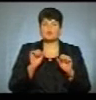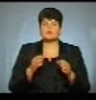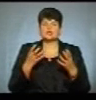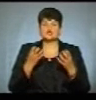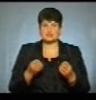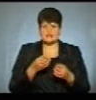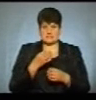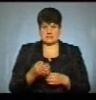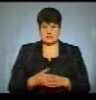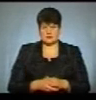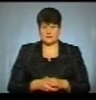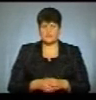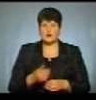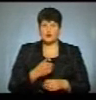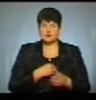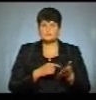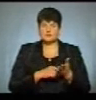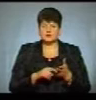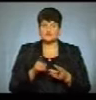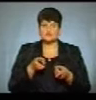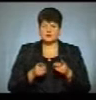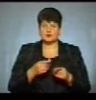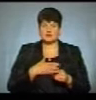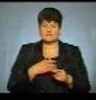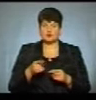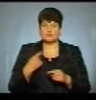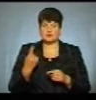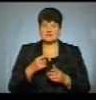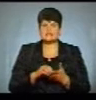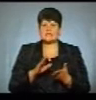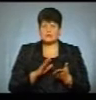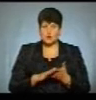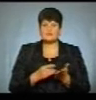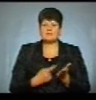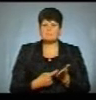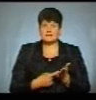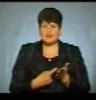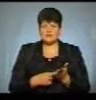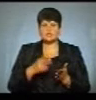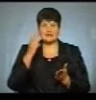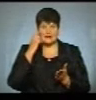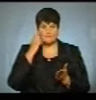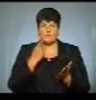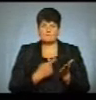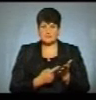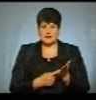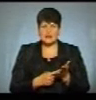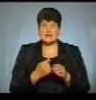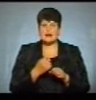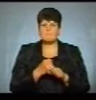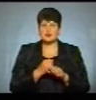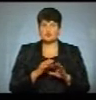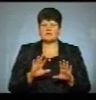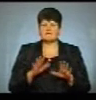сказати? Хочу зазначити, що дійсно в нас в Тернопільській області зареєстрований і підтверджений, Києвом підтверджений лабораторно